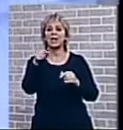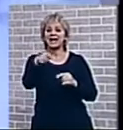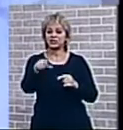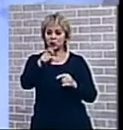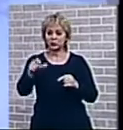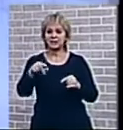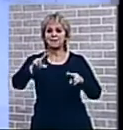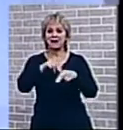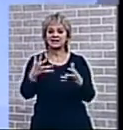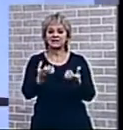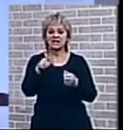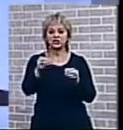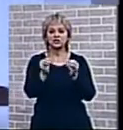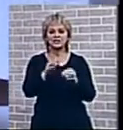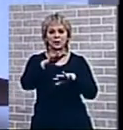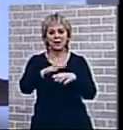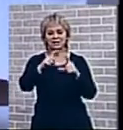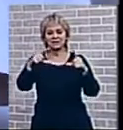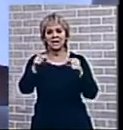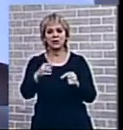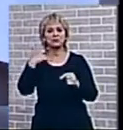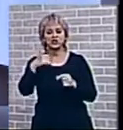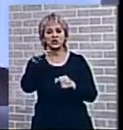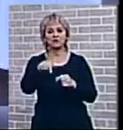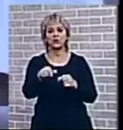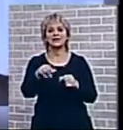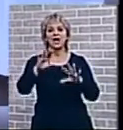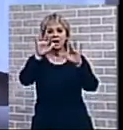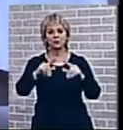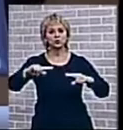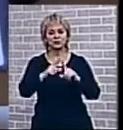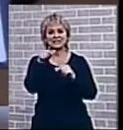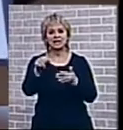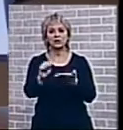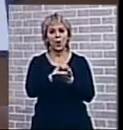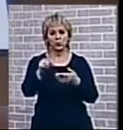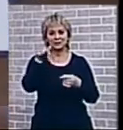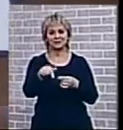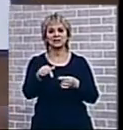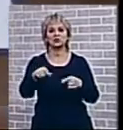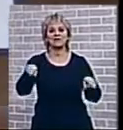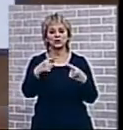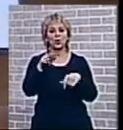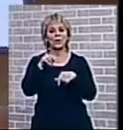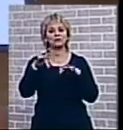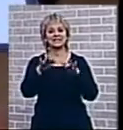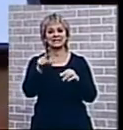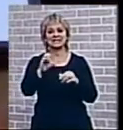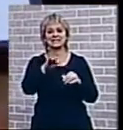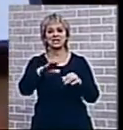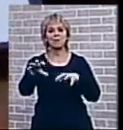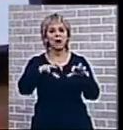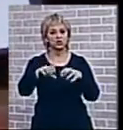подозреваемых полицейские изъяли десятки банковских карт и мобильных телефонов, компьютерную технику и документацию. Возбуждено уголовное дело по